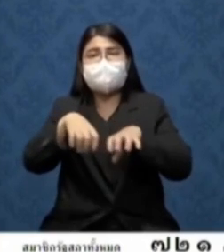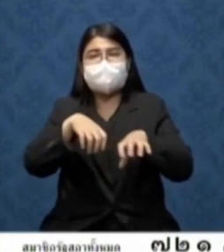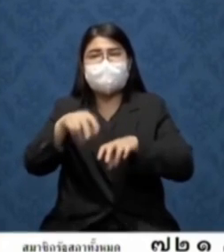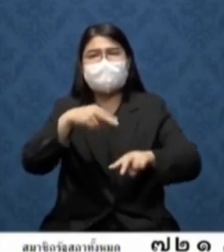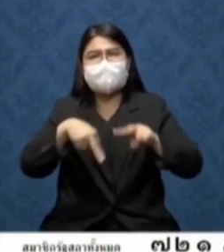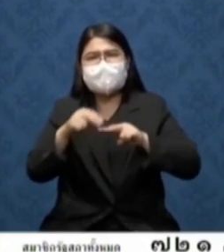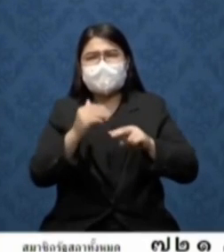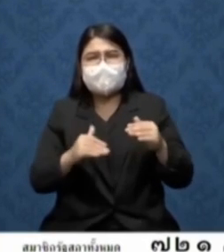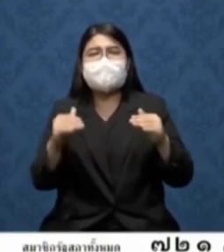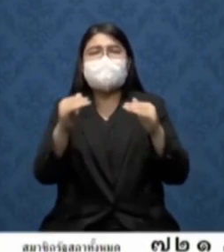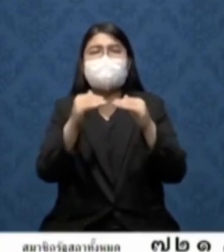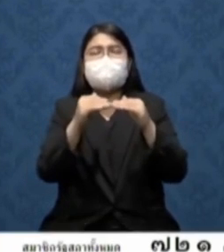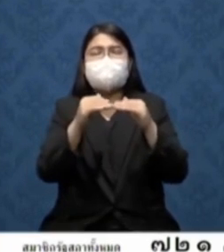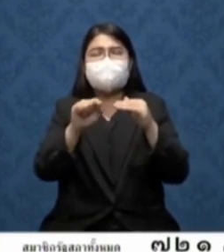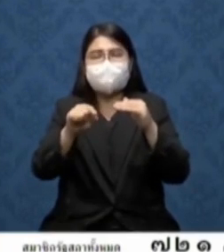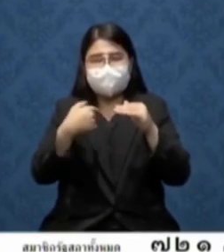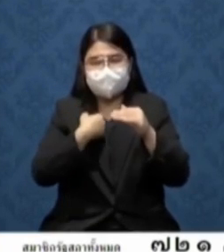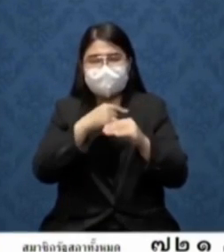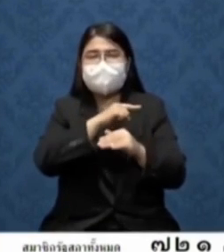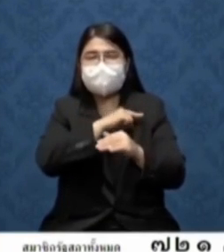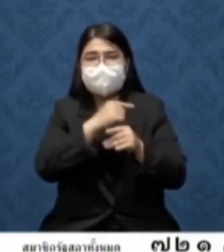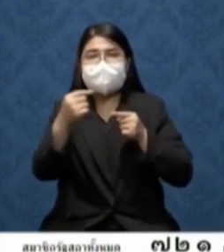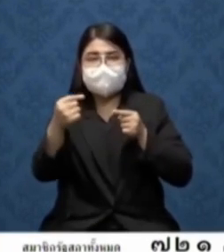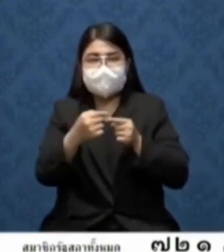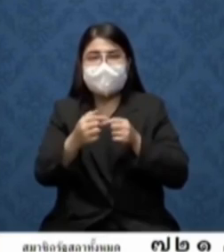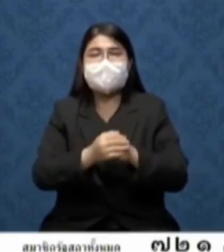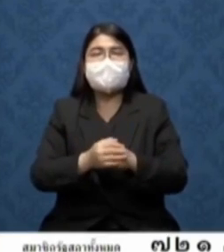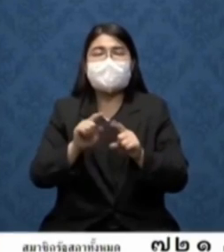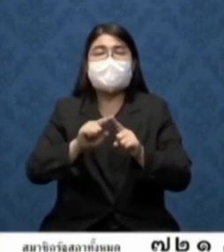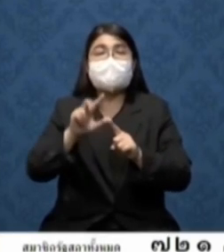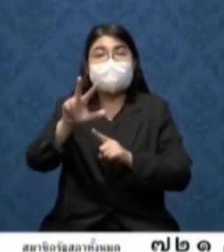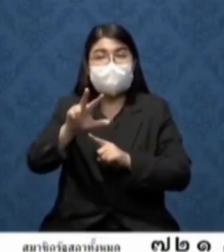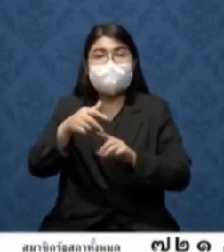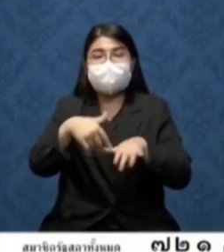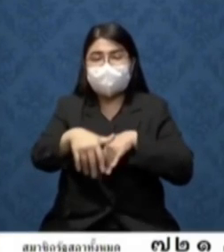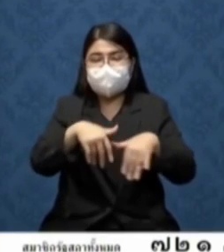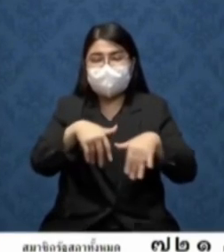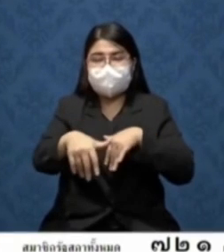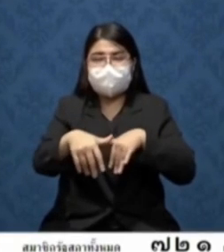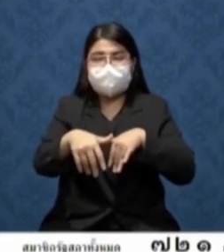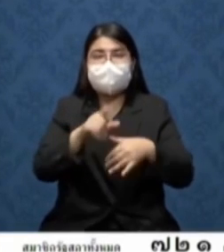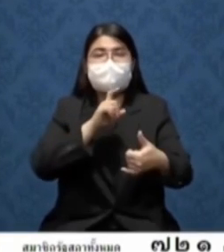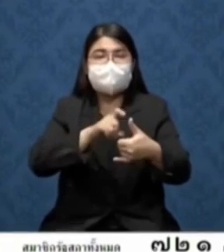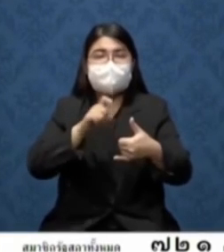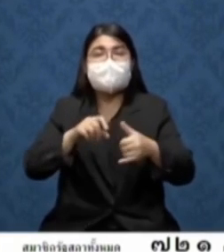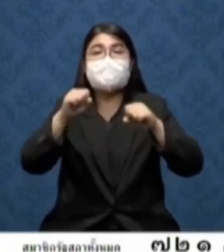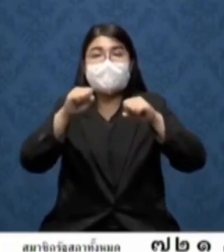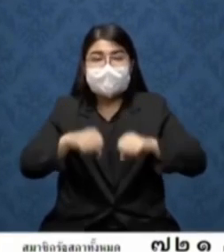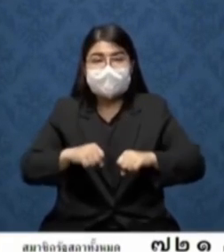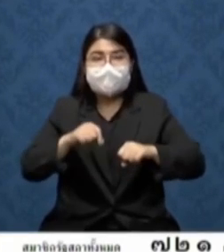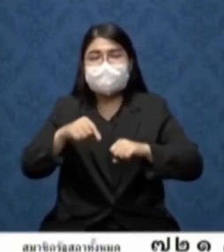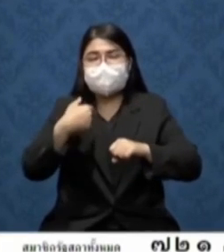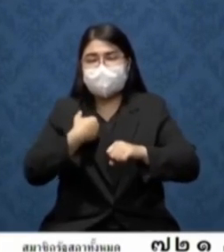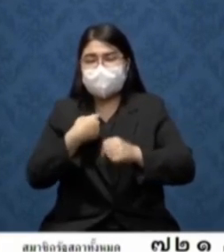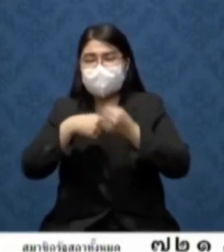าะสมกับภารกิจที่ได้รับและ3การทำประชามติปรับโครงสร้างการบริหารประเทศครั้ง